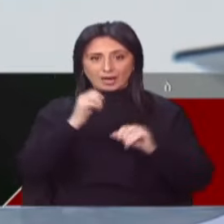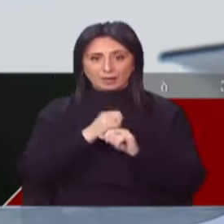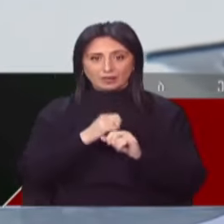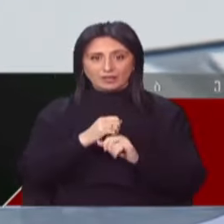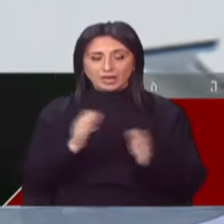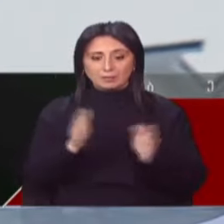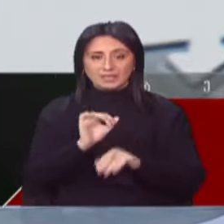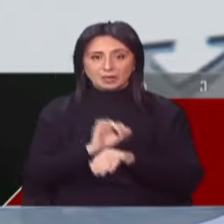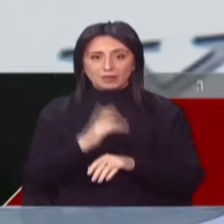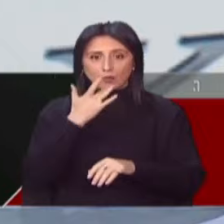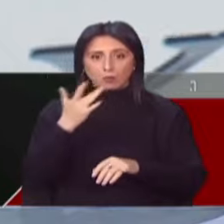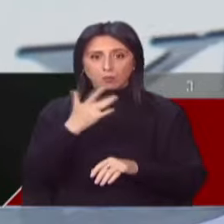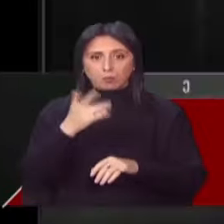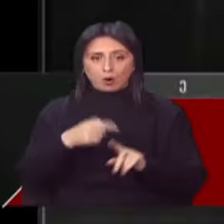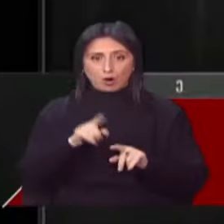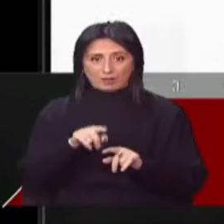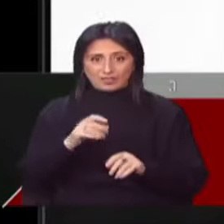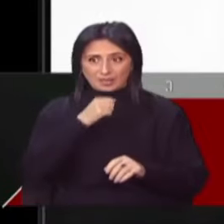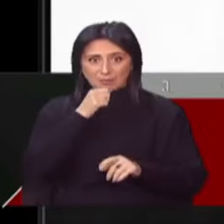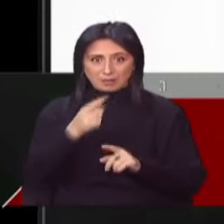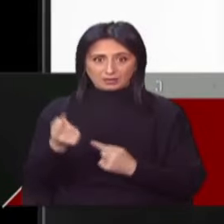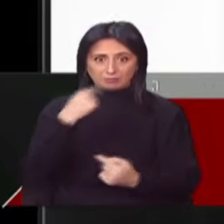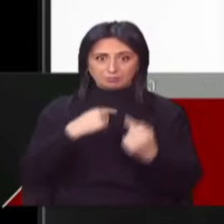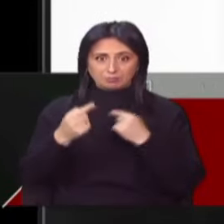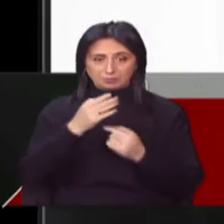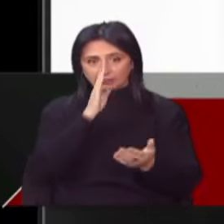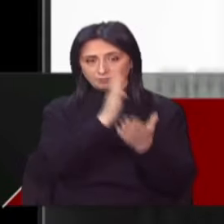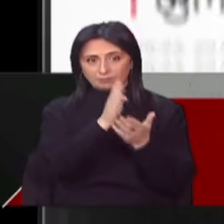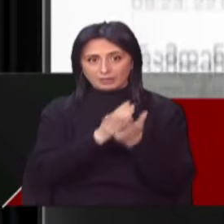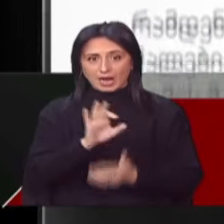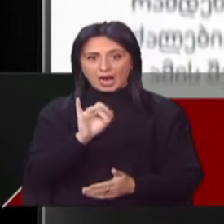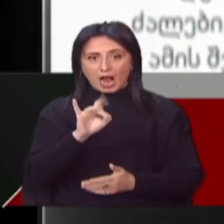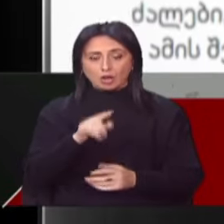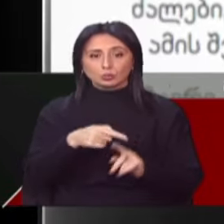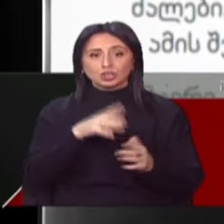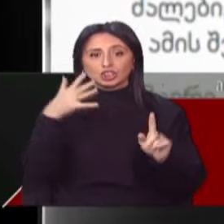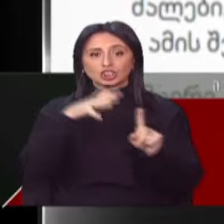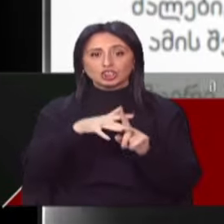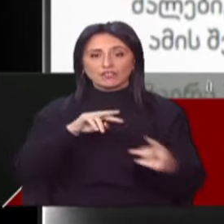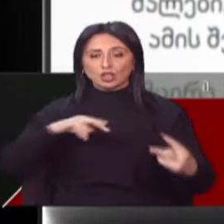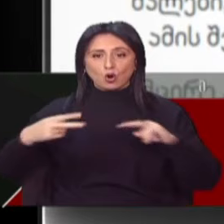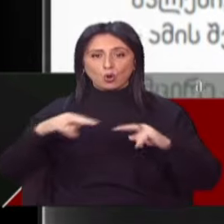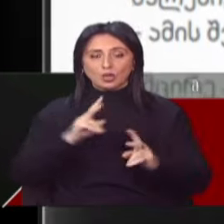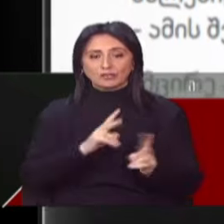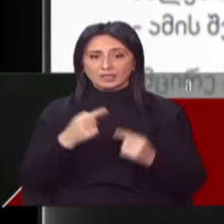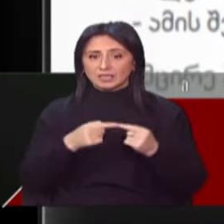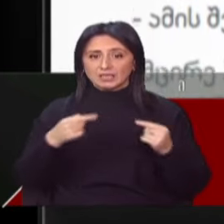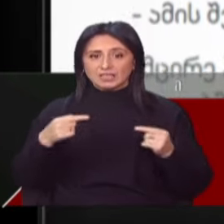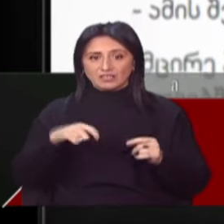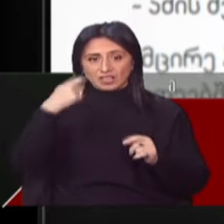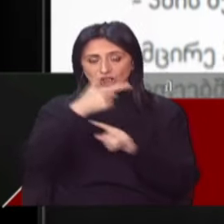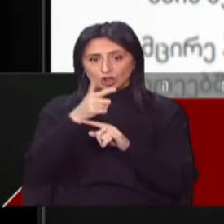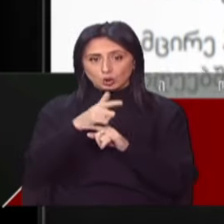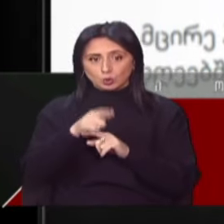Მცირე პაუზის შემდეგ პოლიტიკურად ანგაჟირებულმა მედიამ ისევ შეუტია ფონდ Cartus. Შედევა ცალსახად კოორდინირებულია, ვინაიდან სხვადასხვა